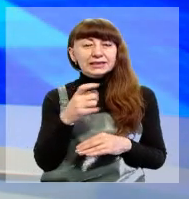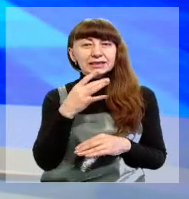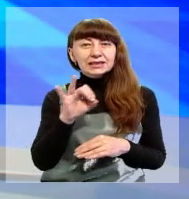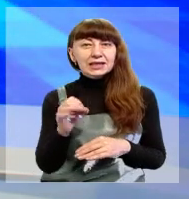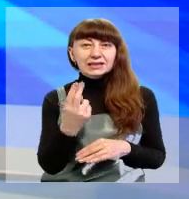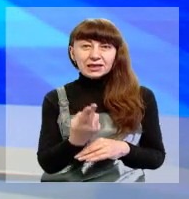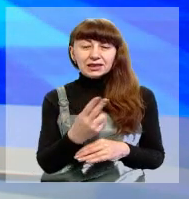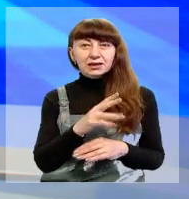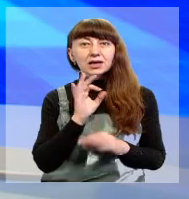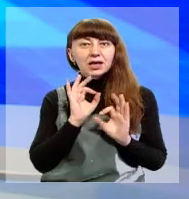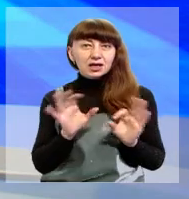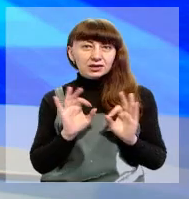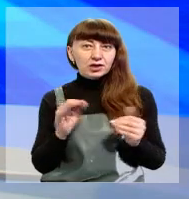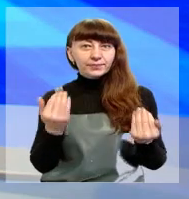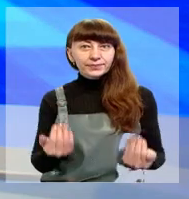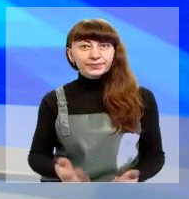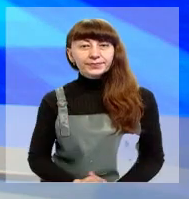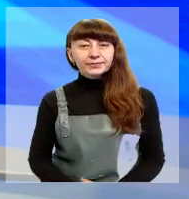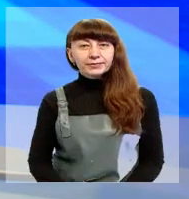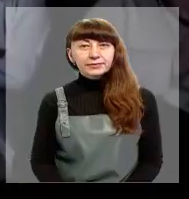наш корреспондент Гульзада Айшуакова.